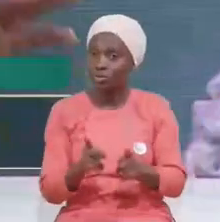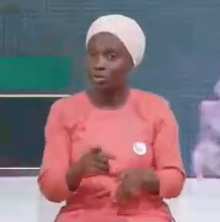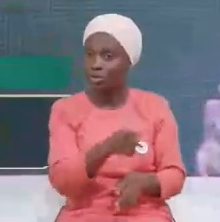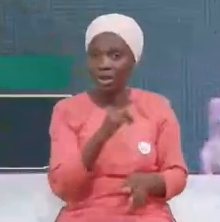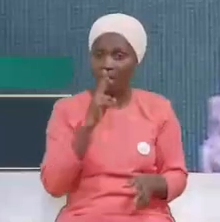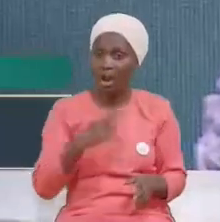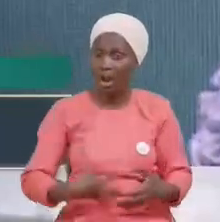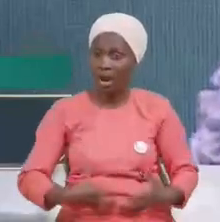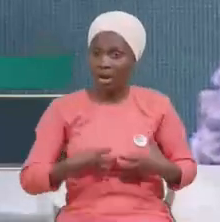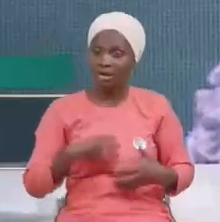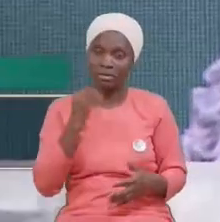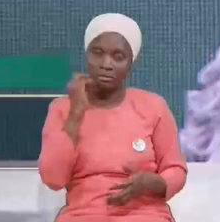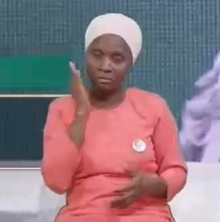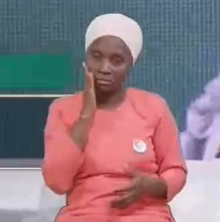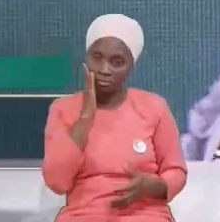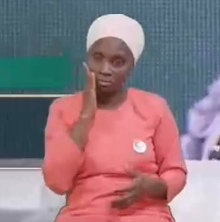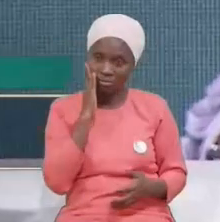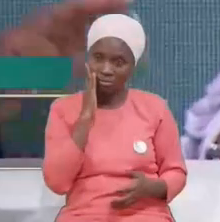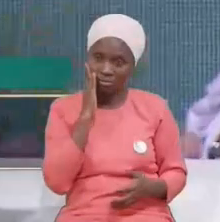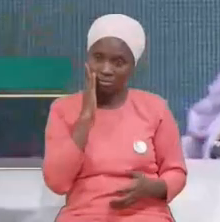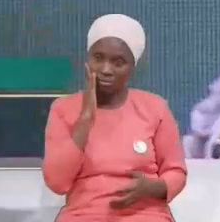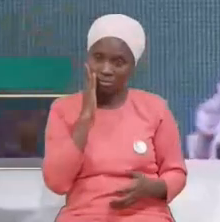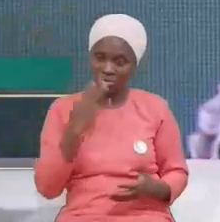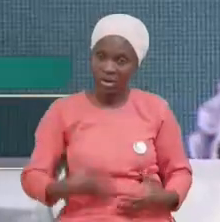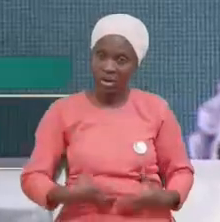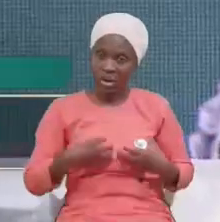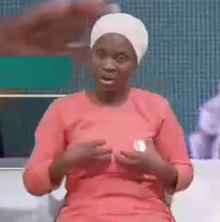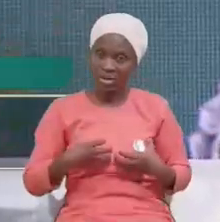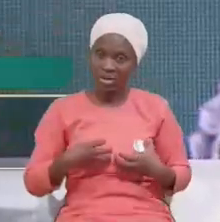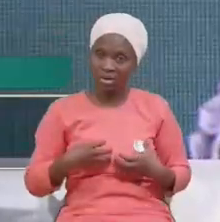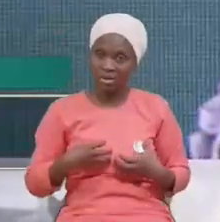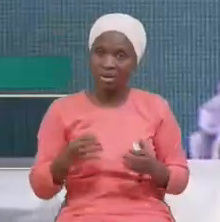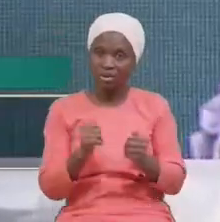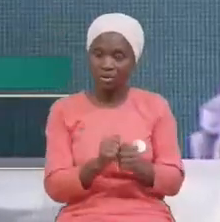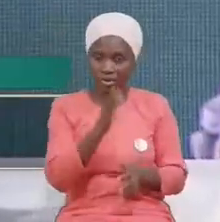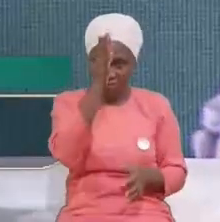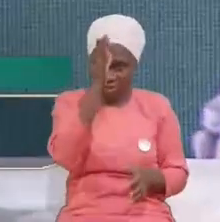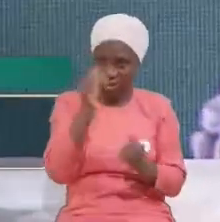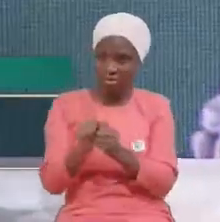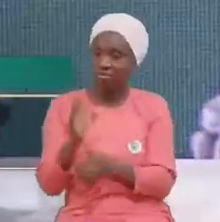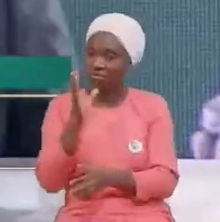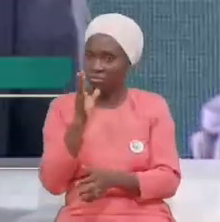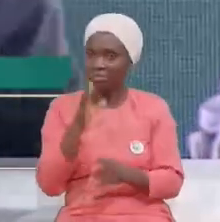Certains sont en colère à la maison. En colère contre le père et la mère.